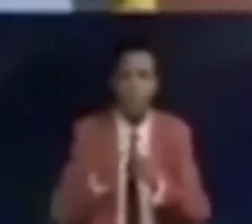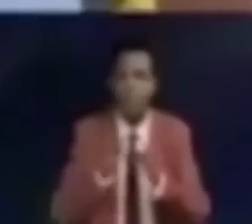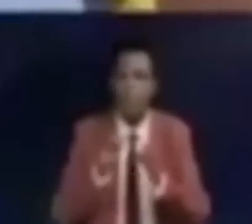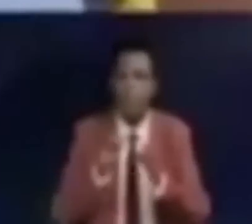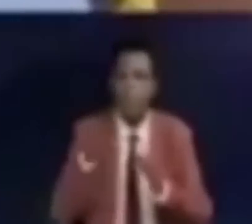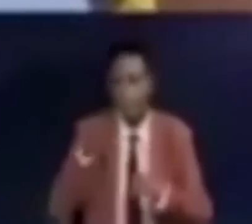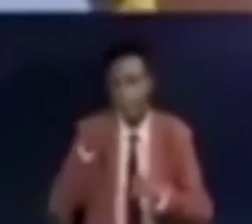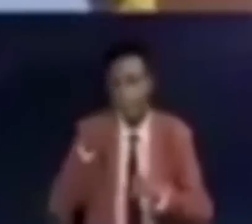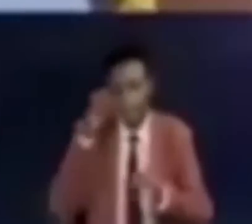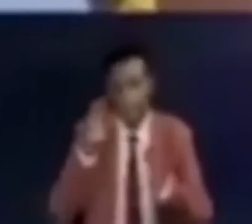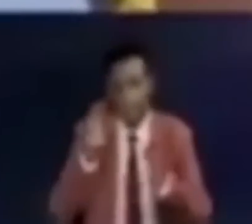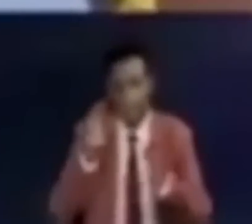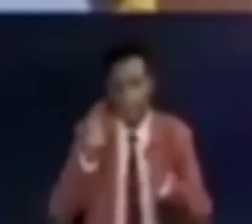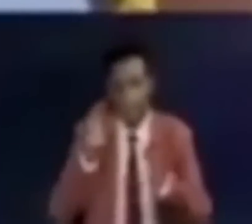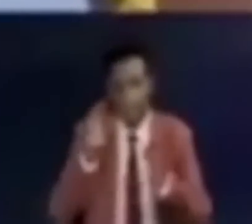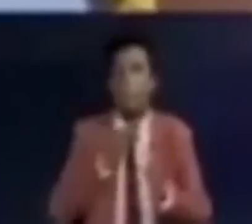ለአማራ ክልል ሰላም